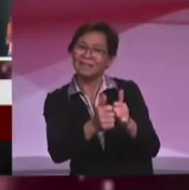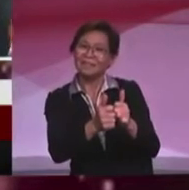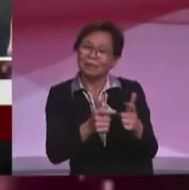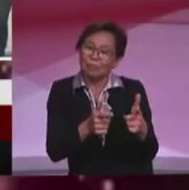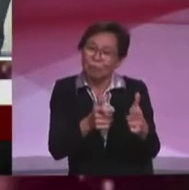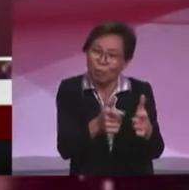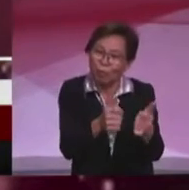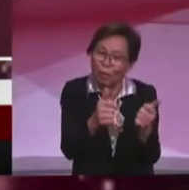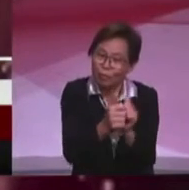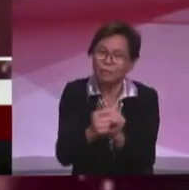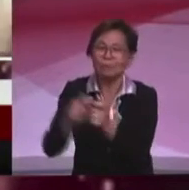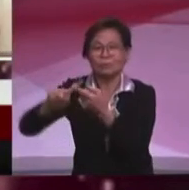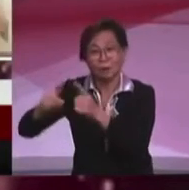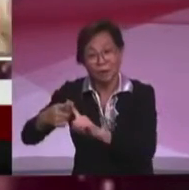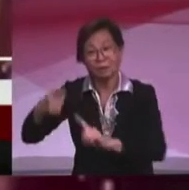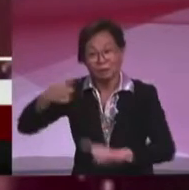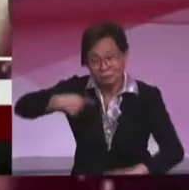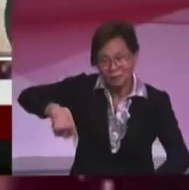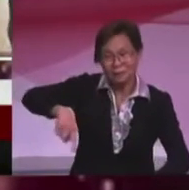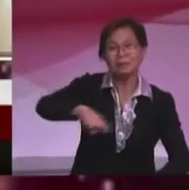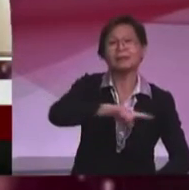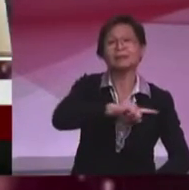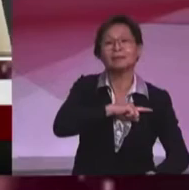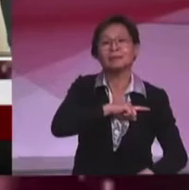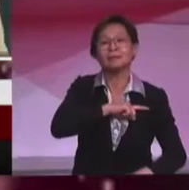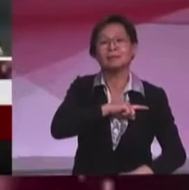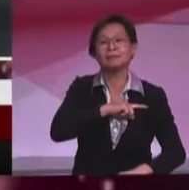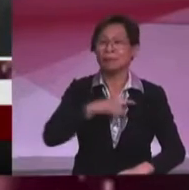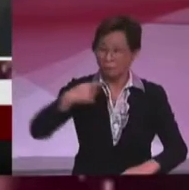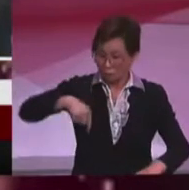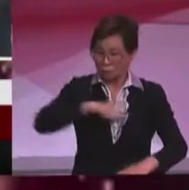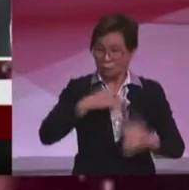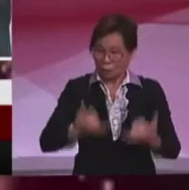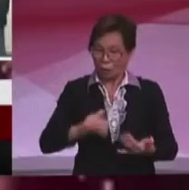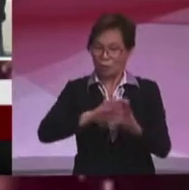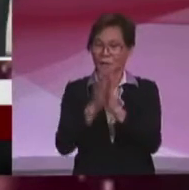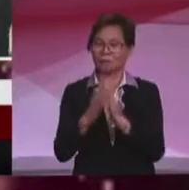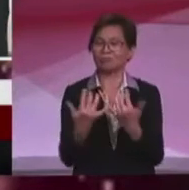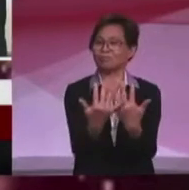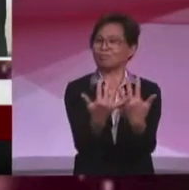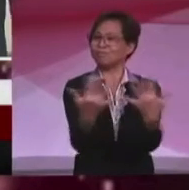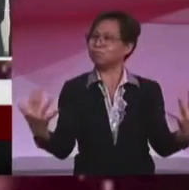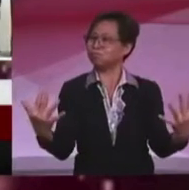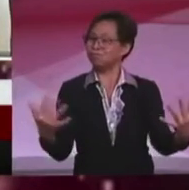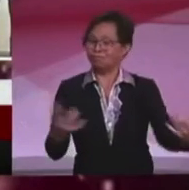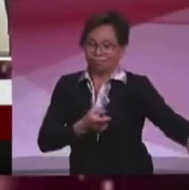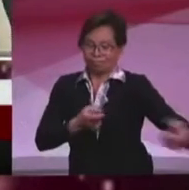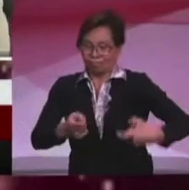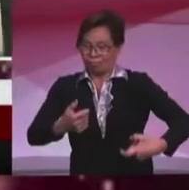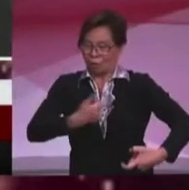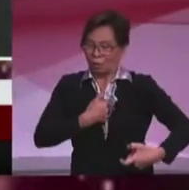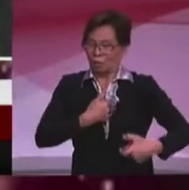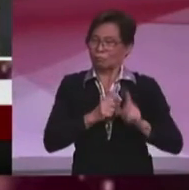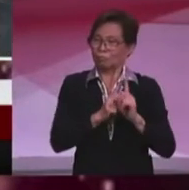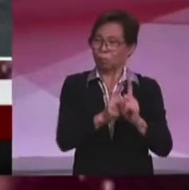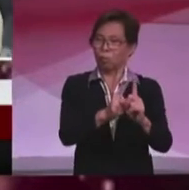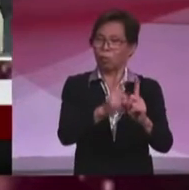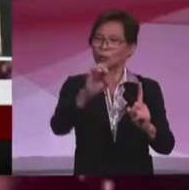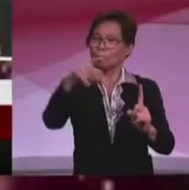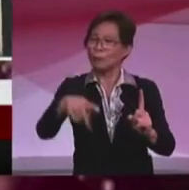Rakan Kita semua adalah front lines dan kawanan kendi dalam pematuhan